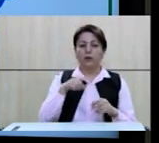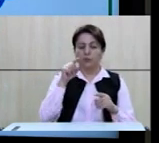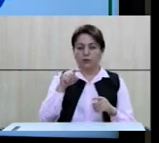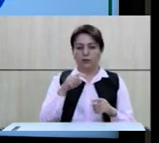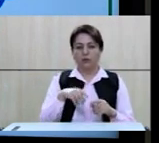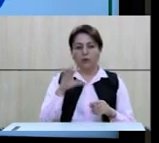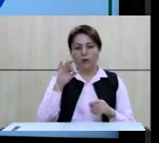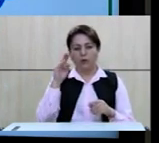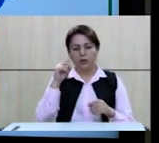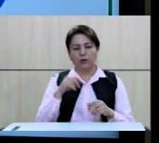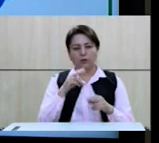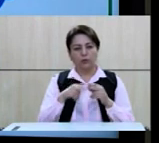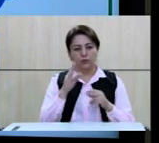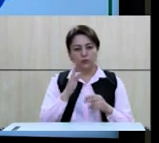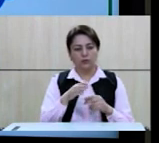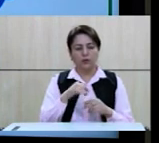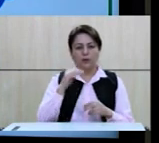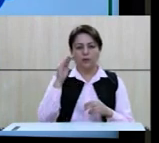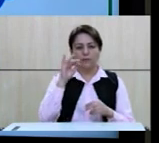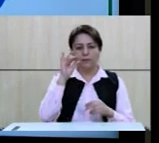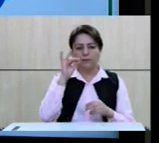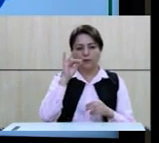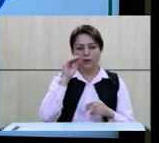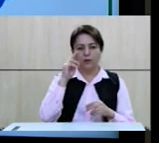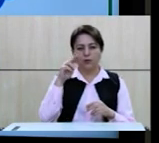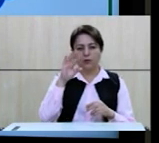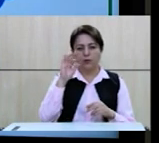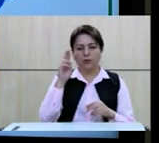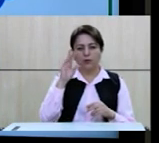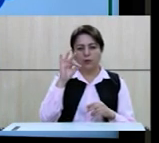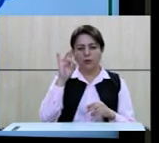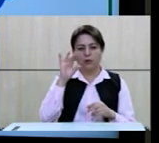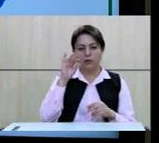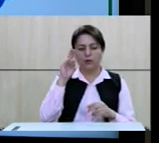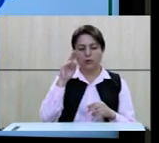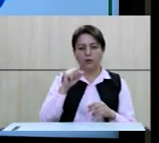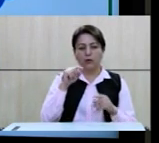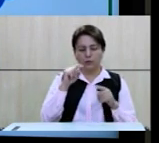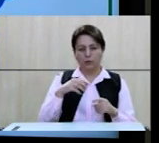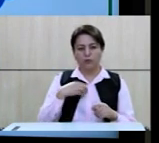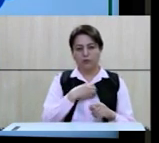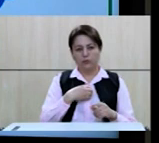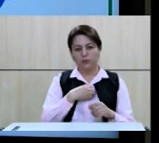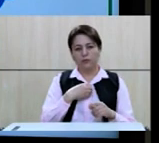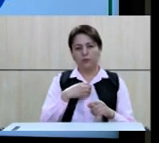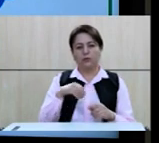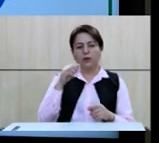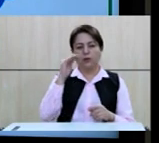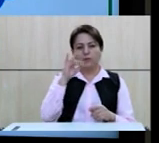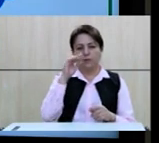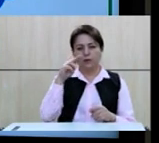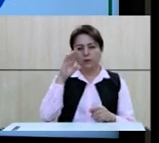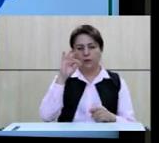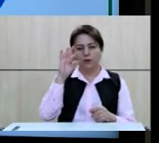qo'shimcha hisoblanadi. Fidokorona. Ushbu so'zda ham xuddi shunday. Asos fidokor, ona esa